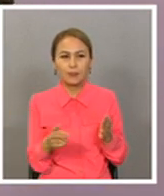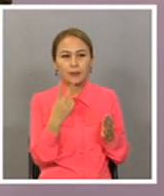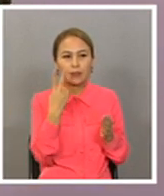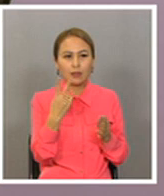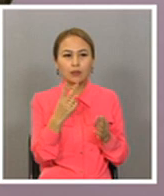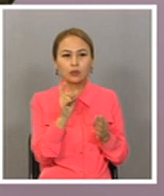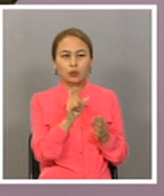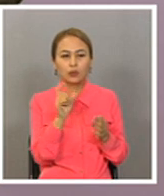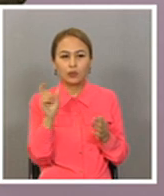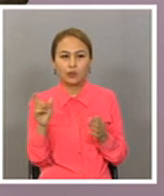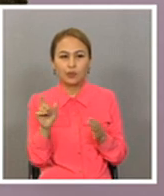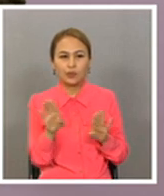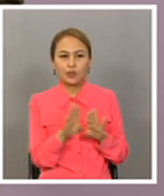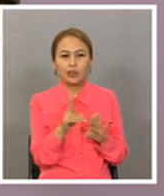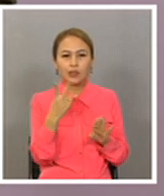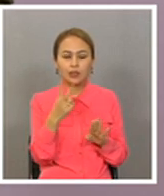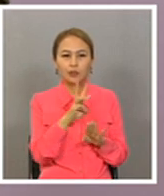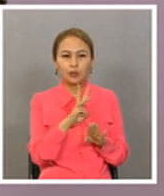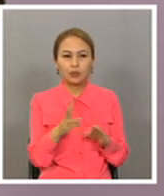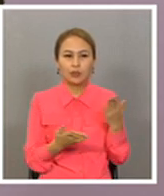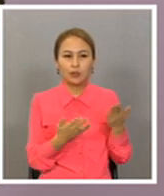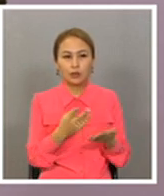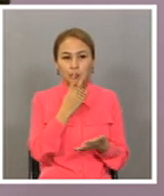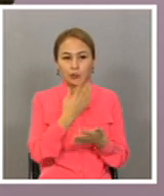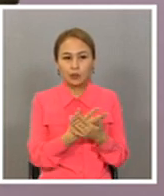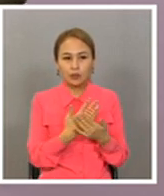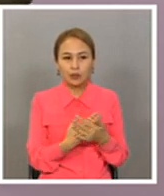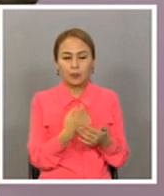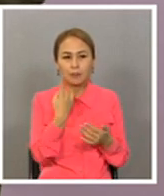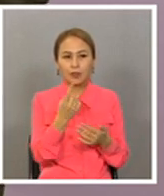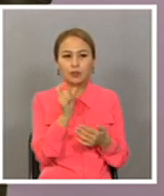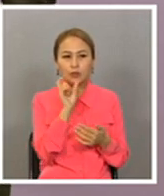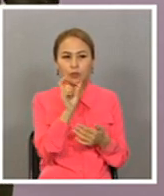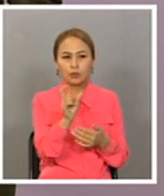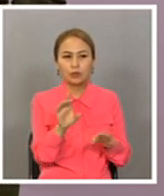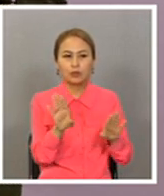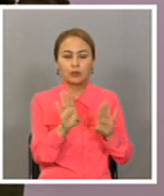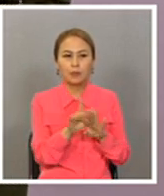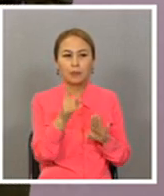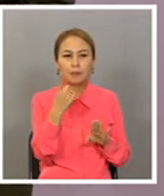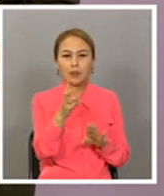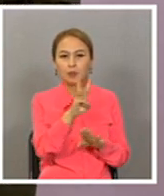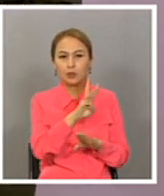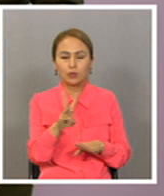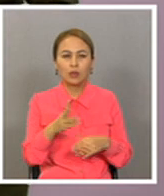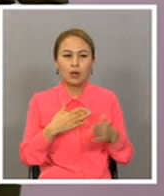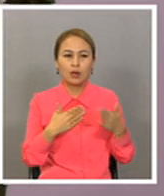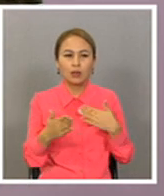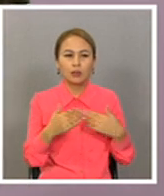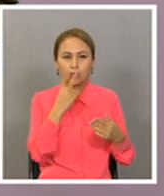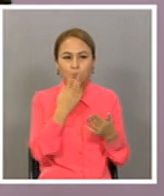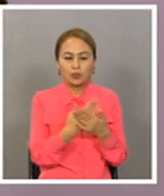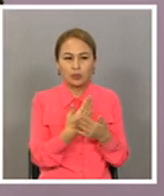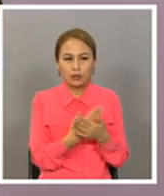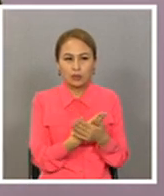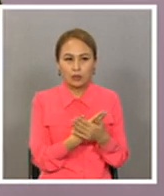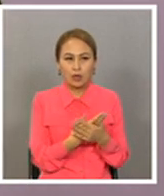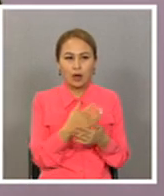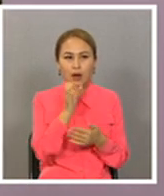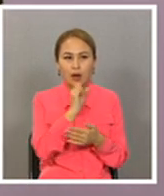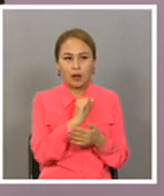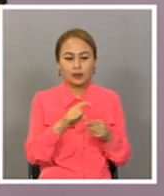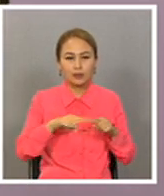көз 2 минутту көрсөтсө, 1 тор көз 1 минут уақыт аралыгын көрсөтөдү. Ал